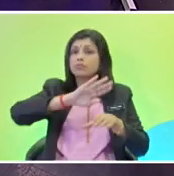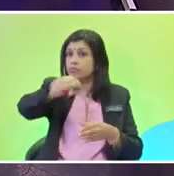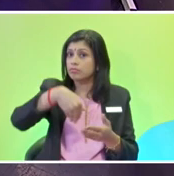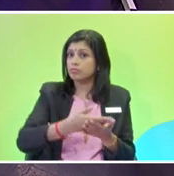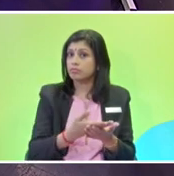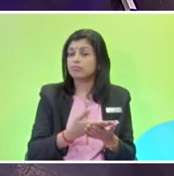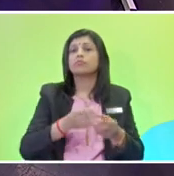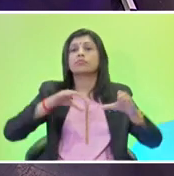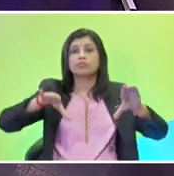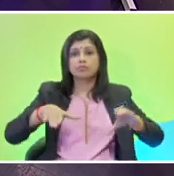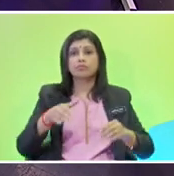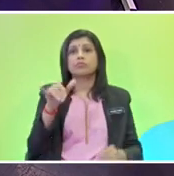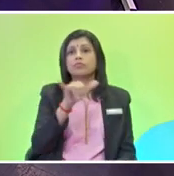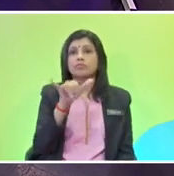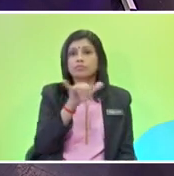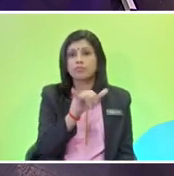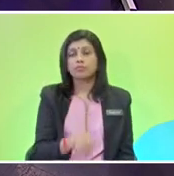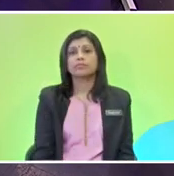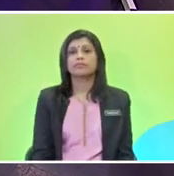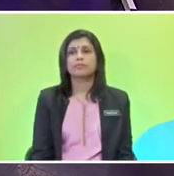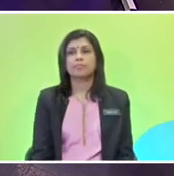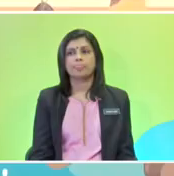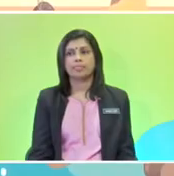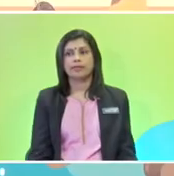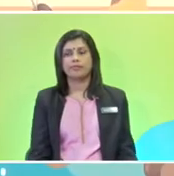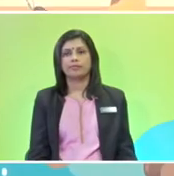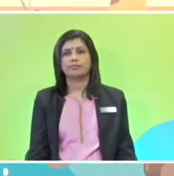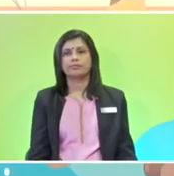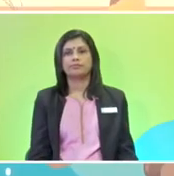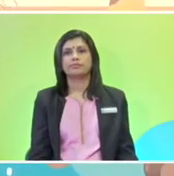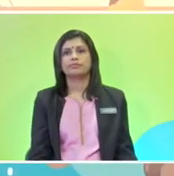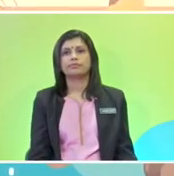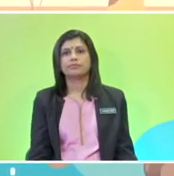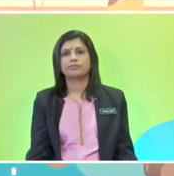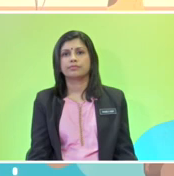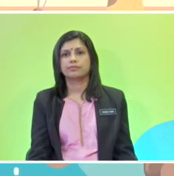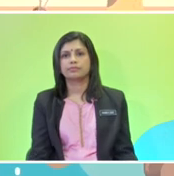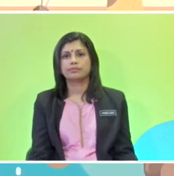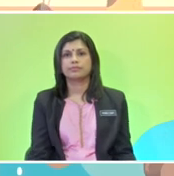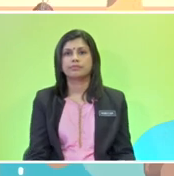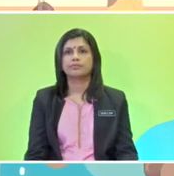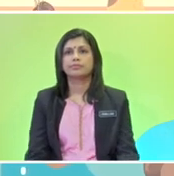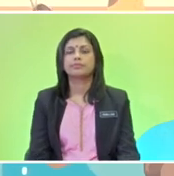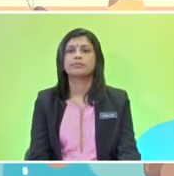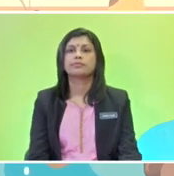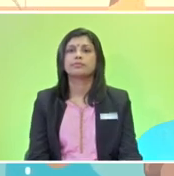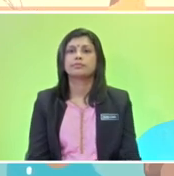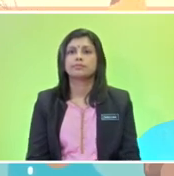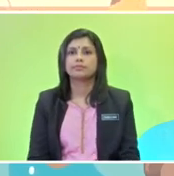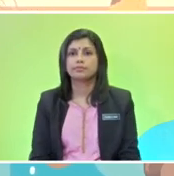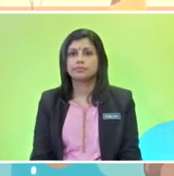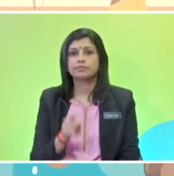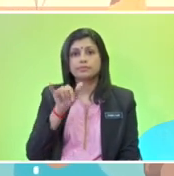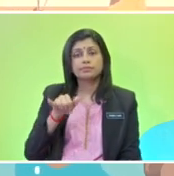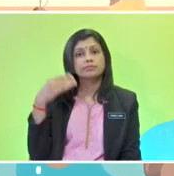akan tengok. Sebab yang belajar dalam bilik darjah, kiri ke kanan. Okey. Apa jadi kalau kita kanan ke kiri?